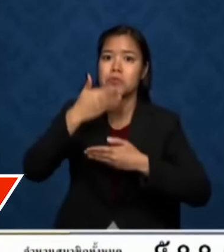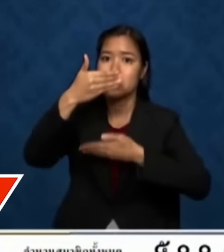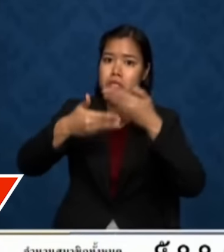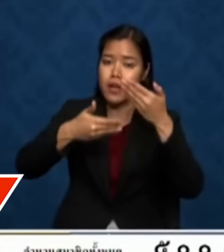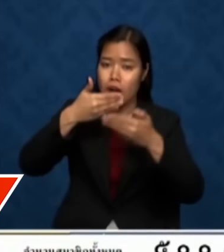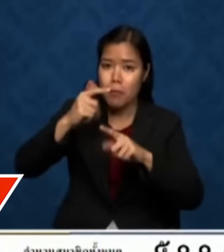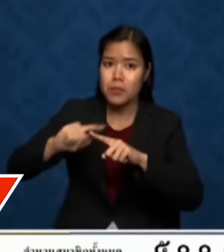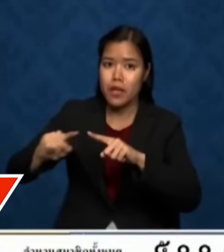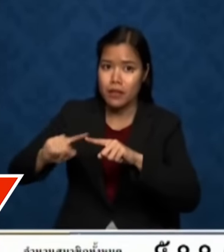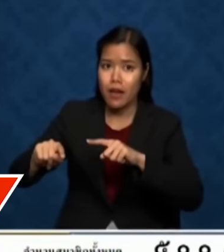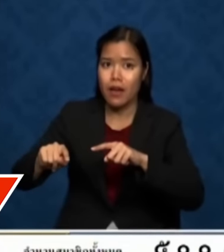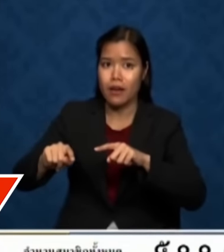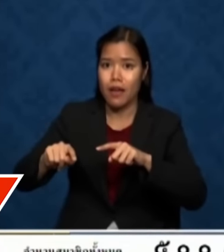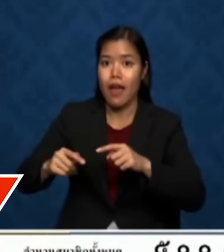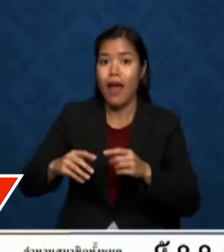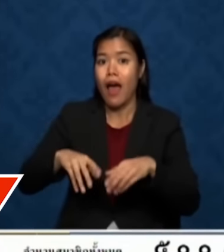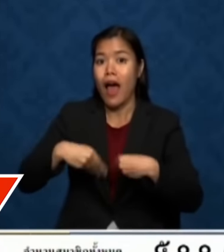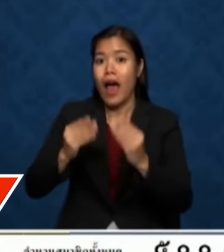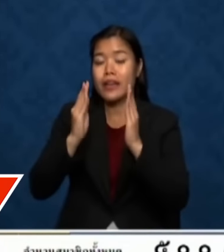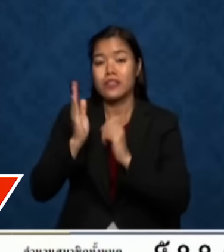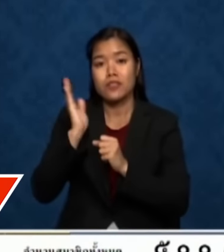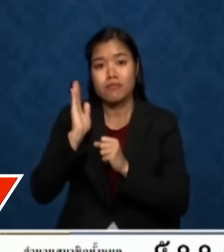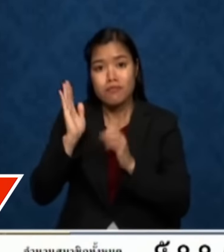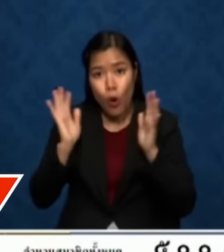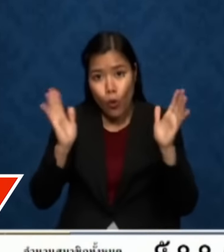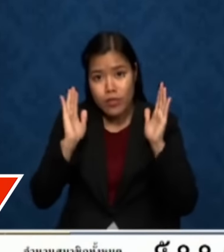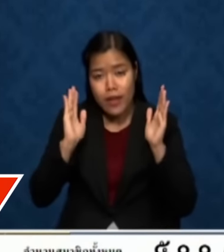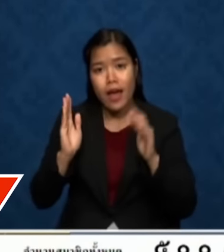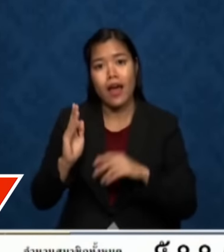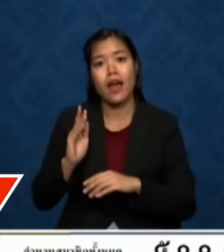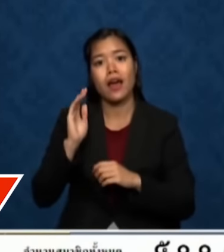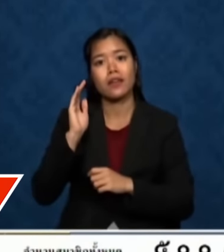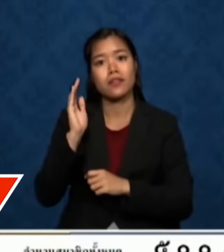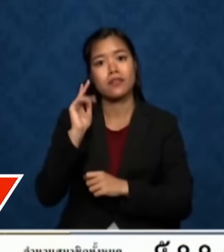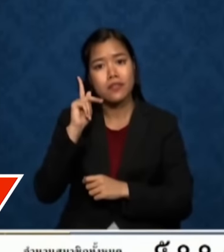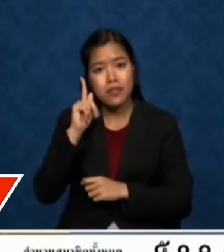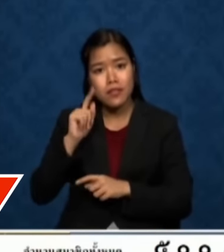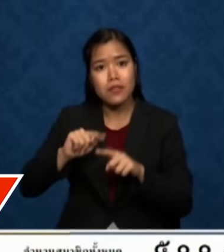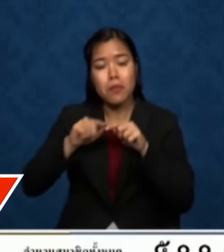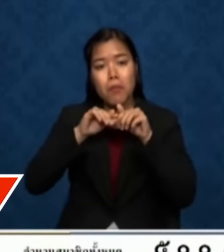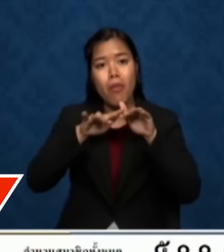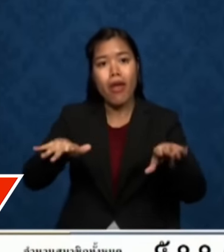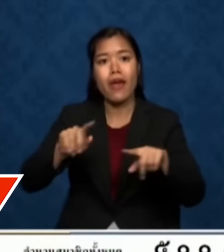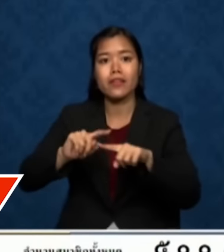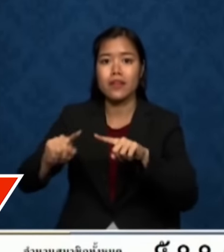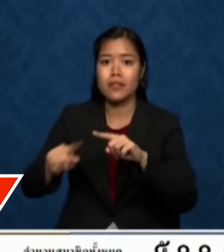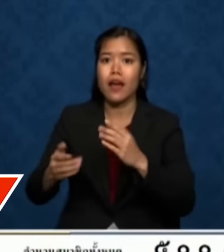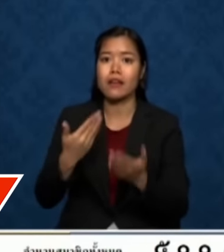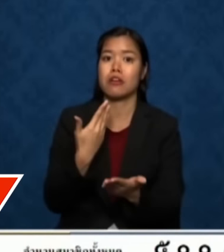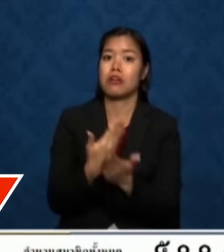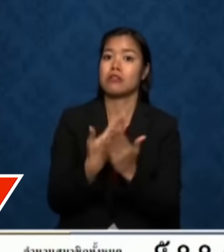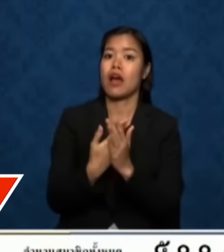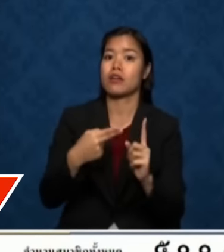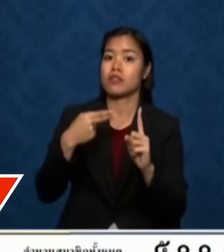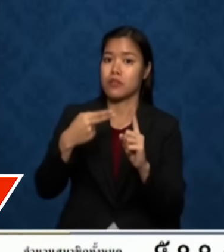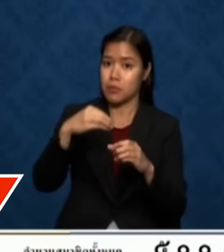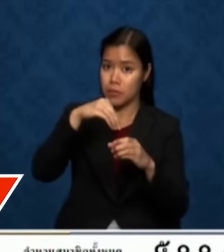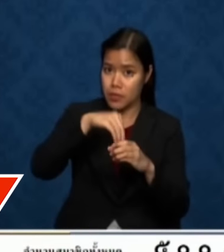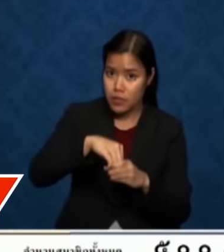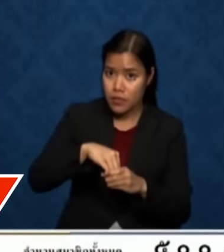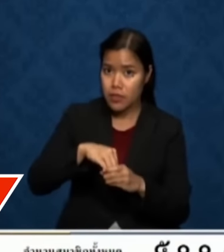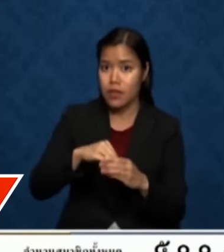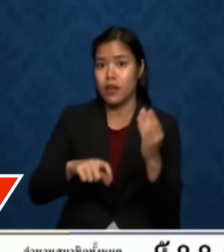พื่อซื้อพื้นที่สื่อโฆษณาเพื่อโรดโชว์นโยบายเรือธงไม่ว่าจะเป็นดิจิตอลวอลเล็ตไม่ว่าจะเป็นแลนด์บริด